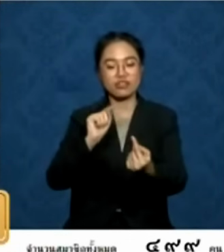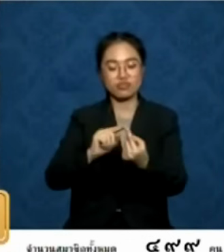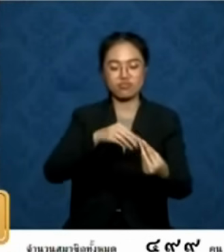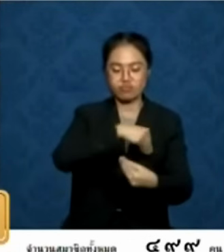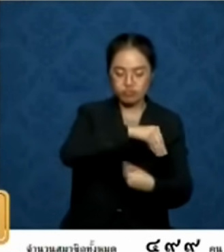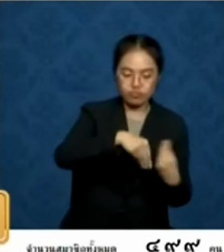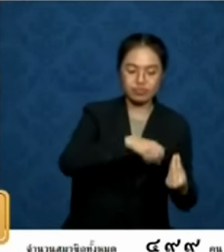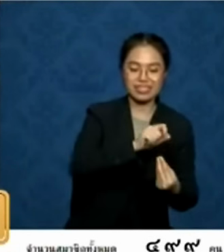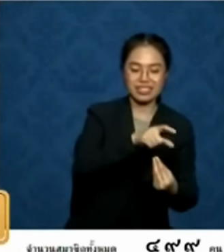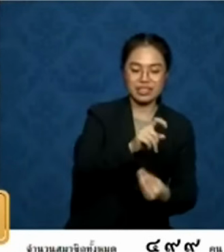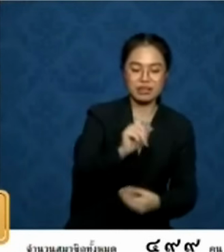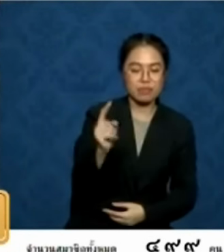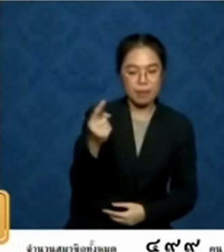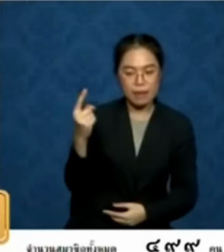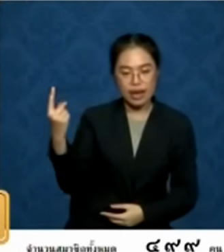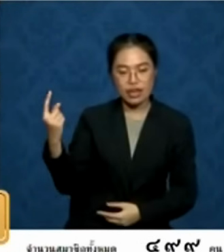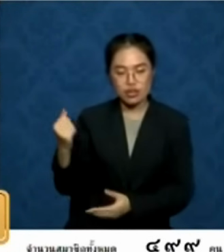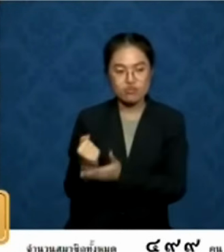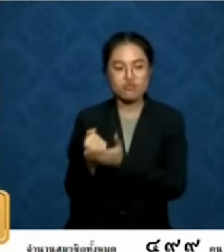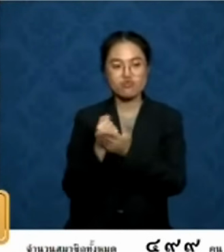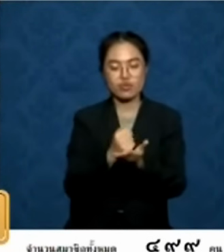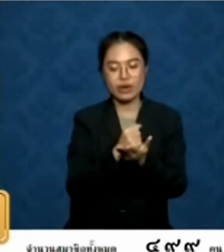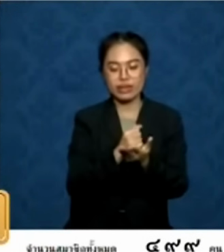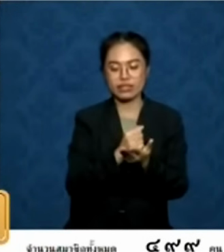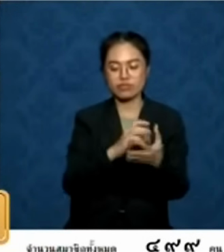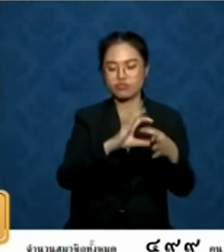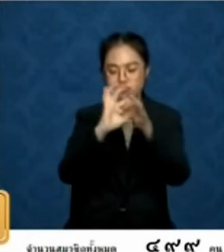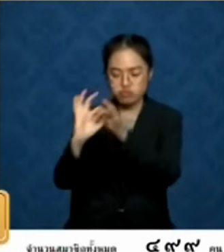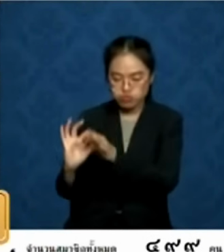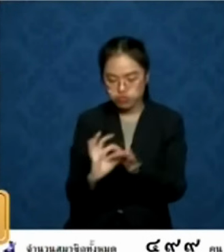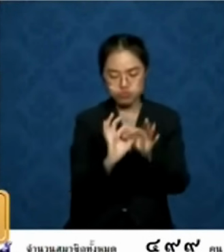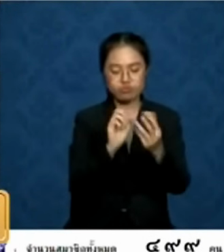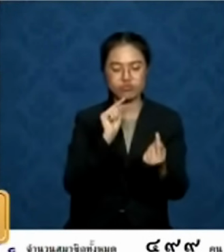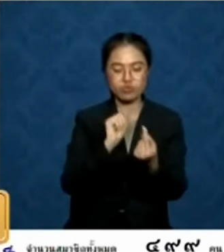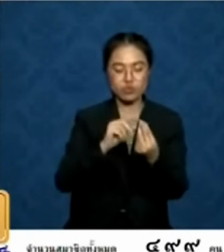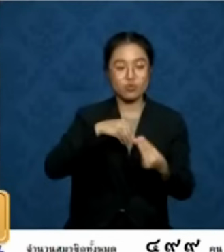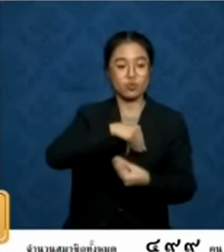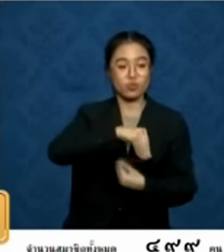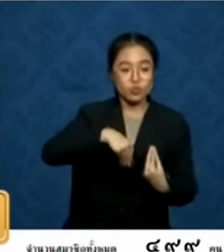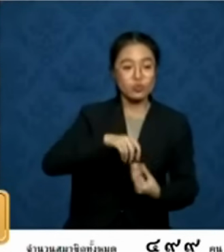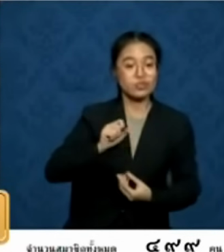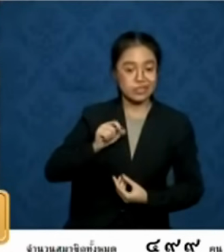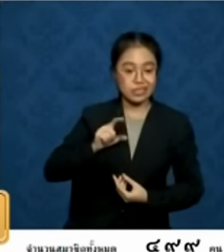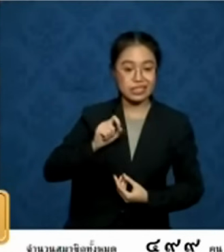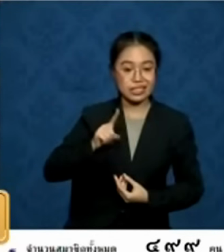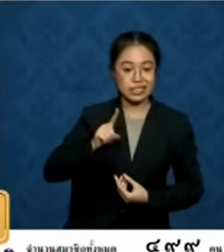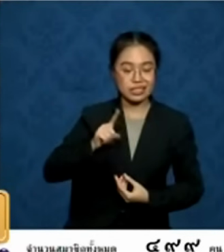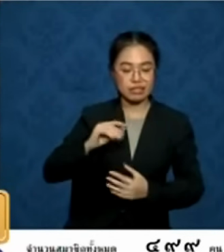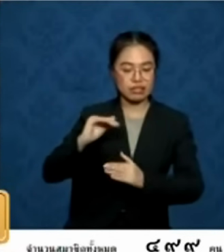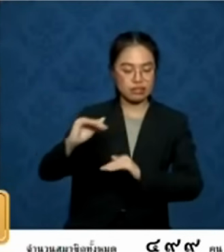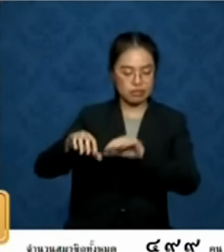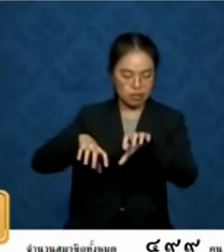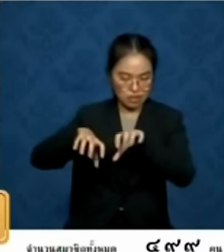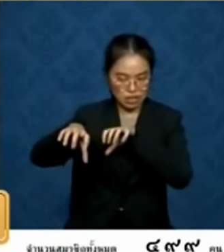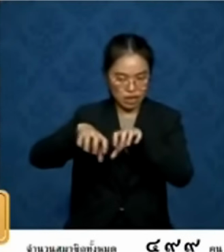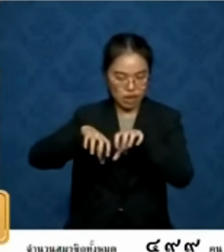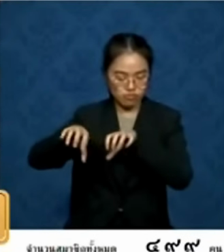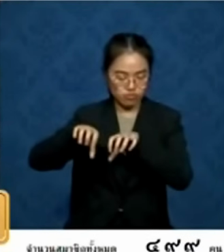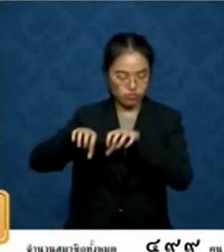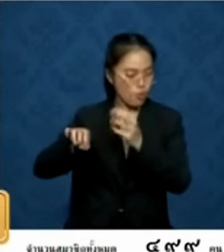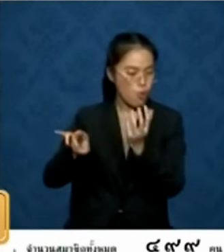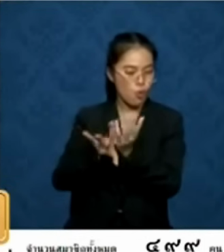ใหม่ทำให้วงจรทางเศรษฐกิจการดำเนินการเป็นไปได้อย่างมีประสิทธิภ